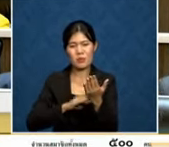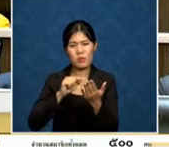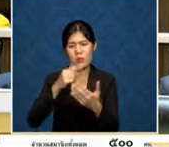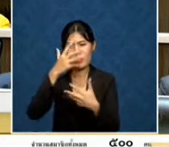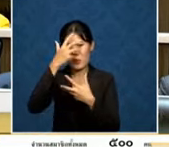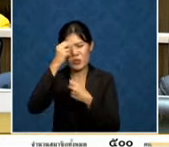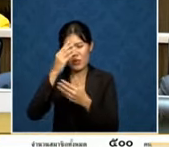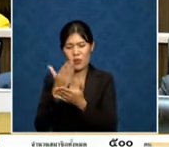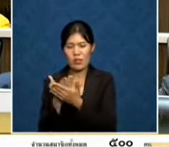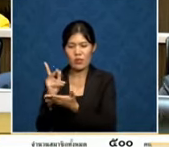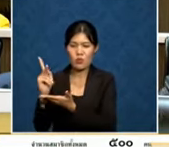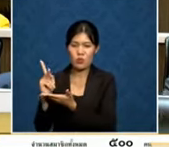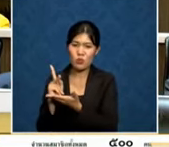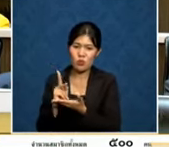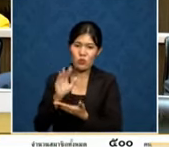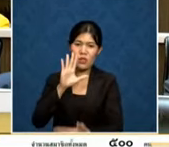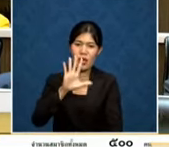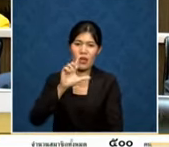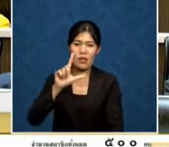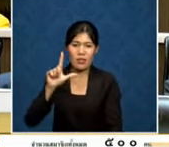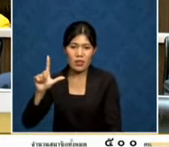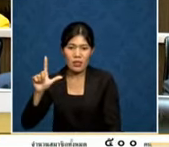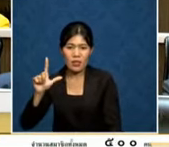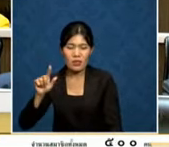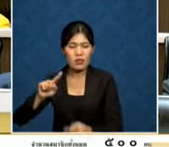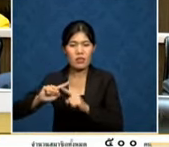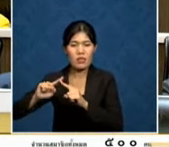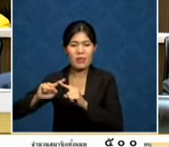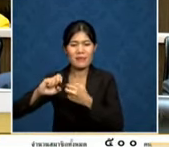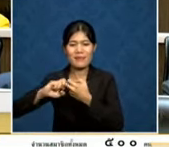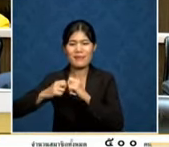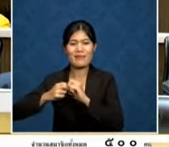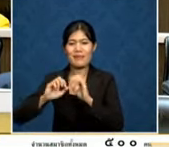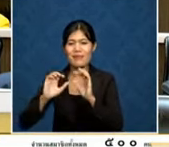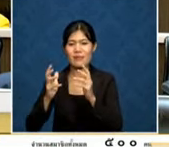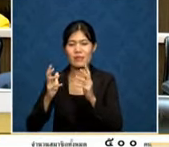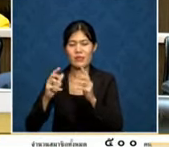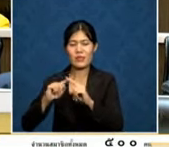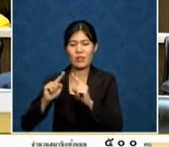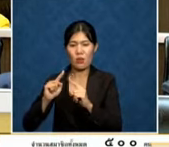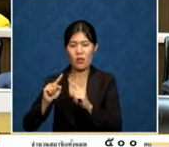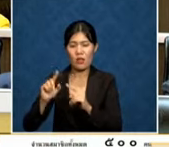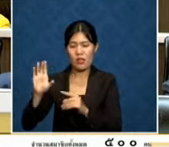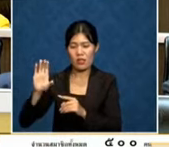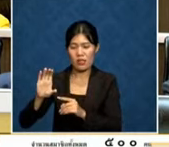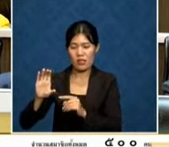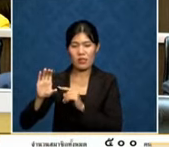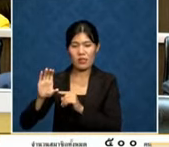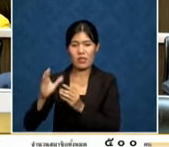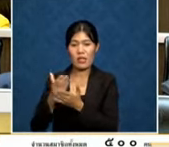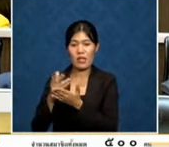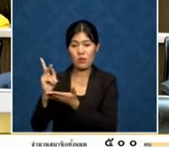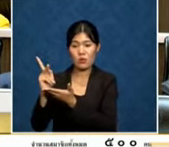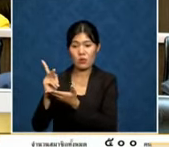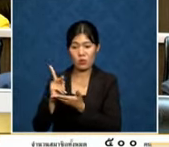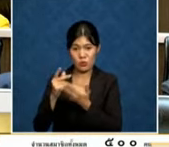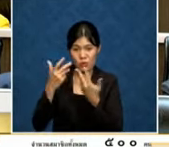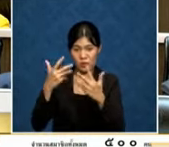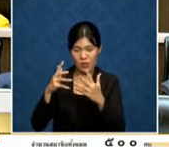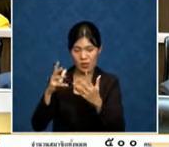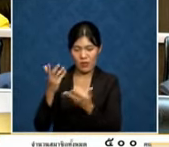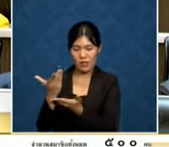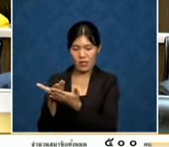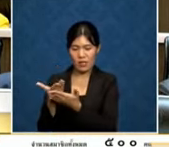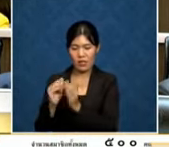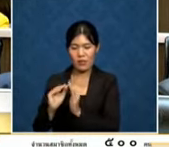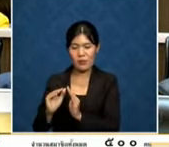ประเทศ 5ล้านล้านก็ผมไม่มีปัญหานะครับขอให้การนำเงินที่กู้มานั้นแล้วก็เงินที่เก็บได้ใน